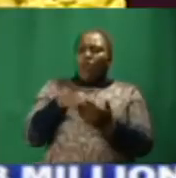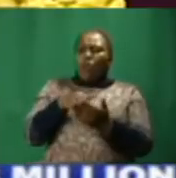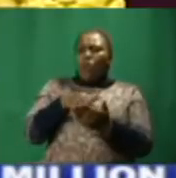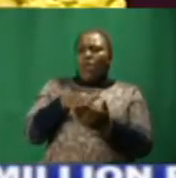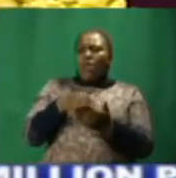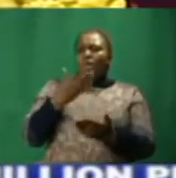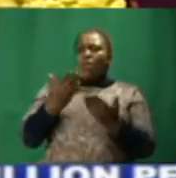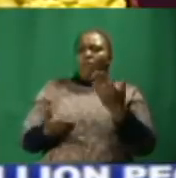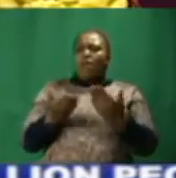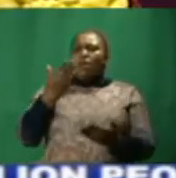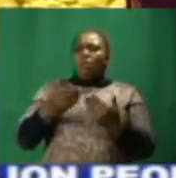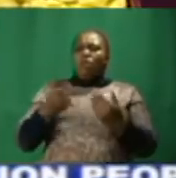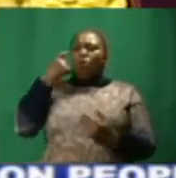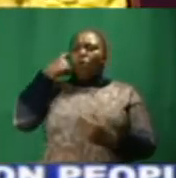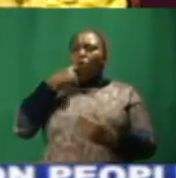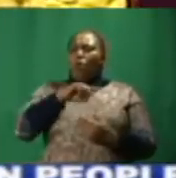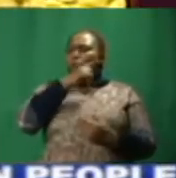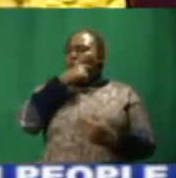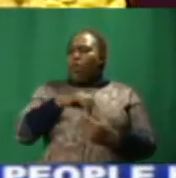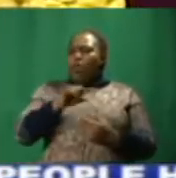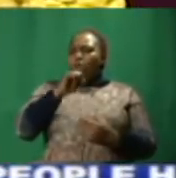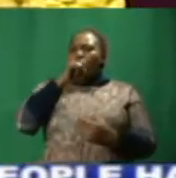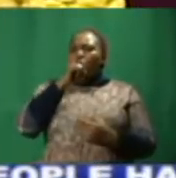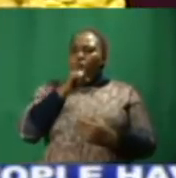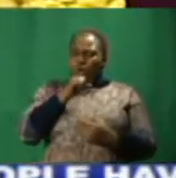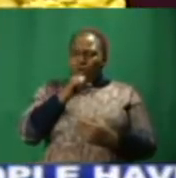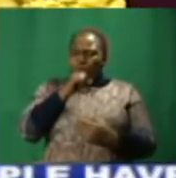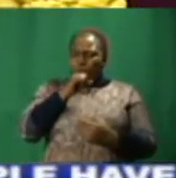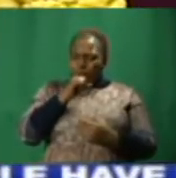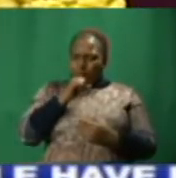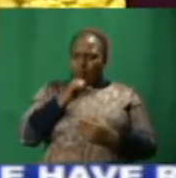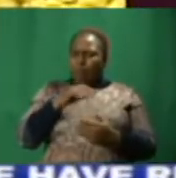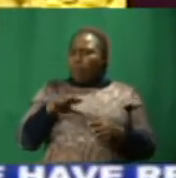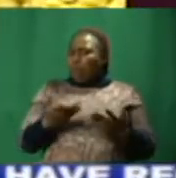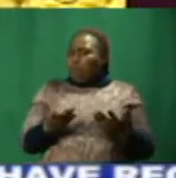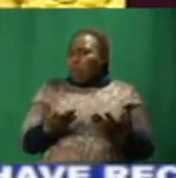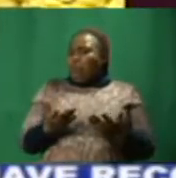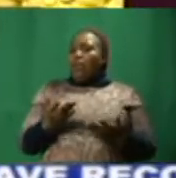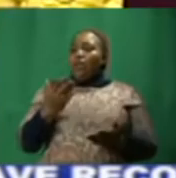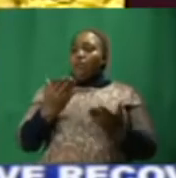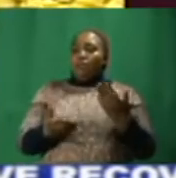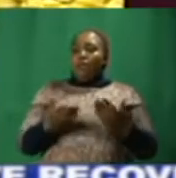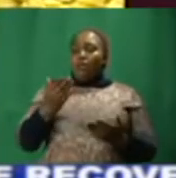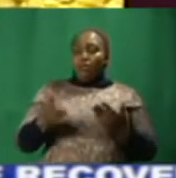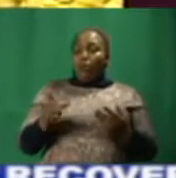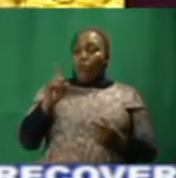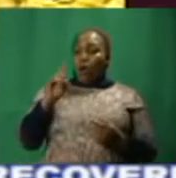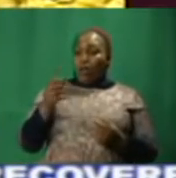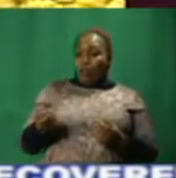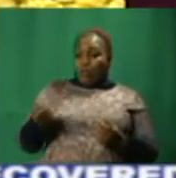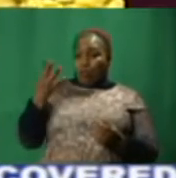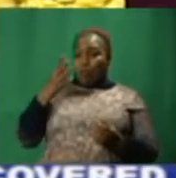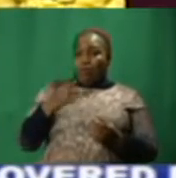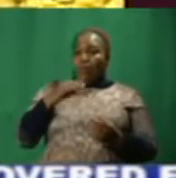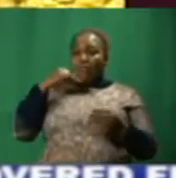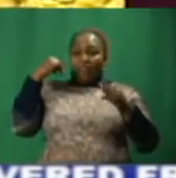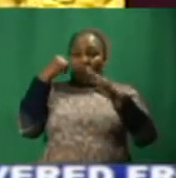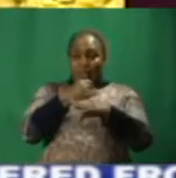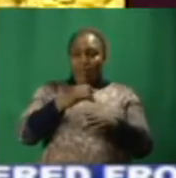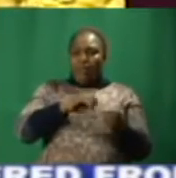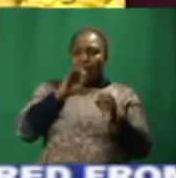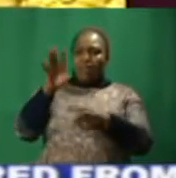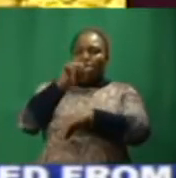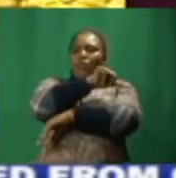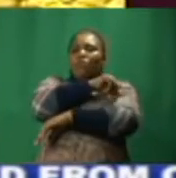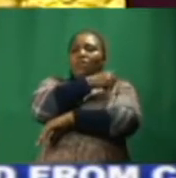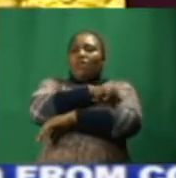kungasashisa kungasakhwehlela kumbe ngingacabangi ukuthi ngilo mkhuhlane baka bayithinza uzivele lokuvelako ngimisa sibedlela umntwana